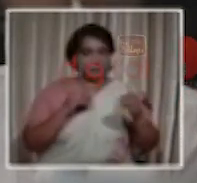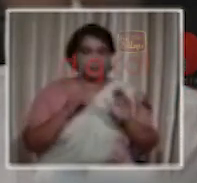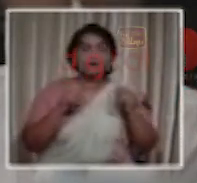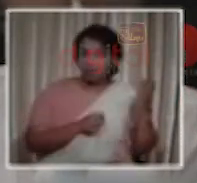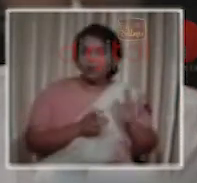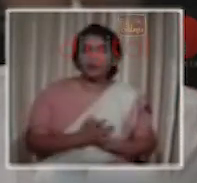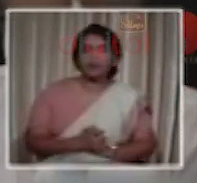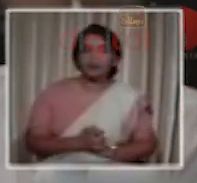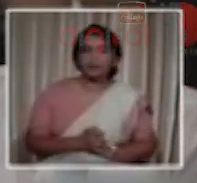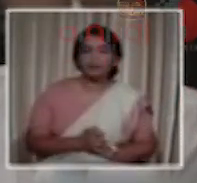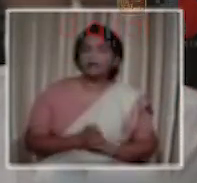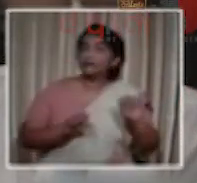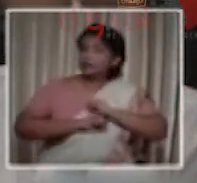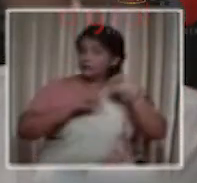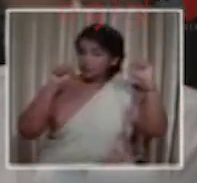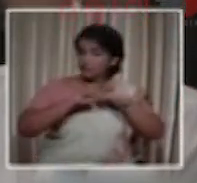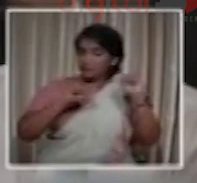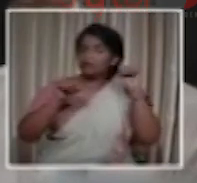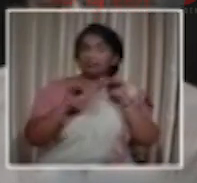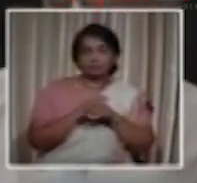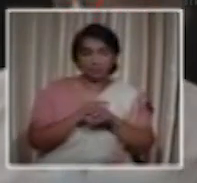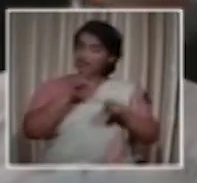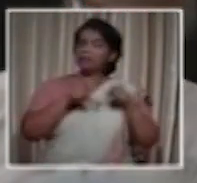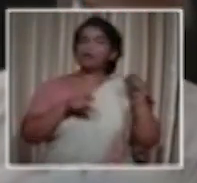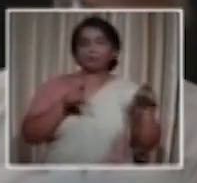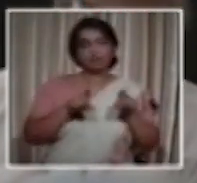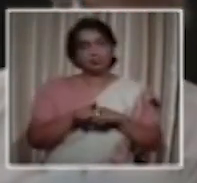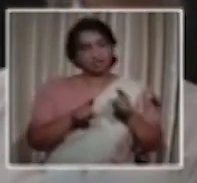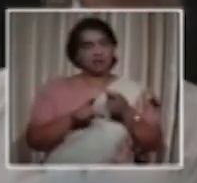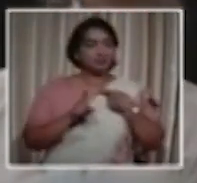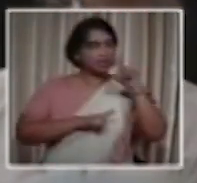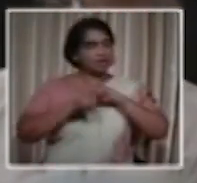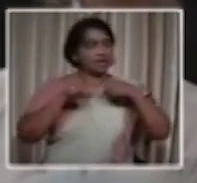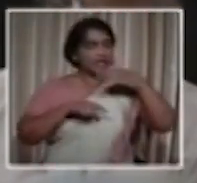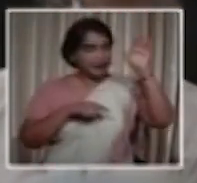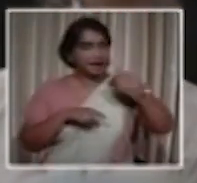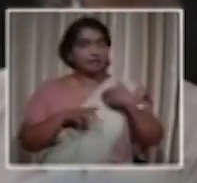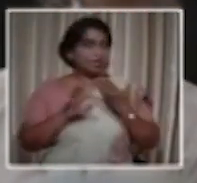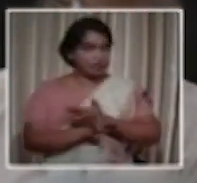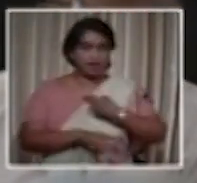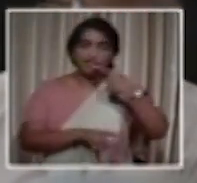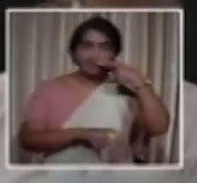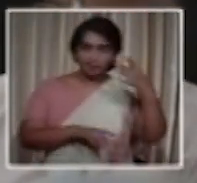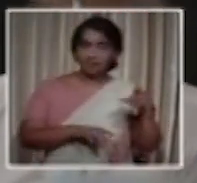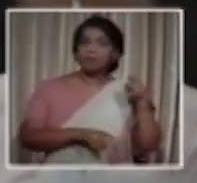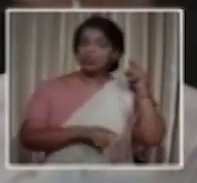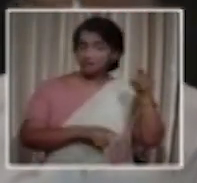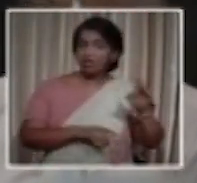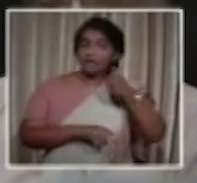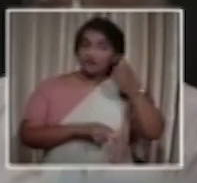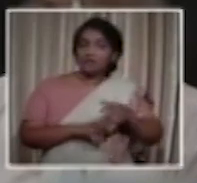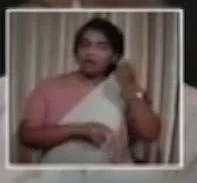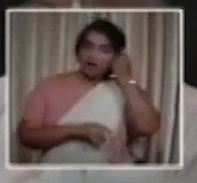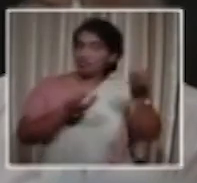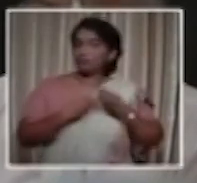කාලු මෝදර විරෝධතාවයේ නිරත කණ්ඩායම් වලටත් මා සාකච්ඡාවකට එන්නේ ඇයි මීට පෙර ආරාධනා කළා. උන්ගේ වටිනා අදහස් අරගෙන